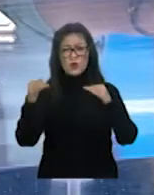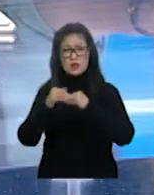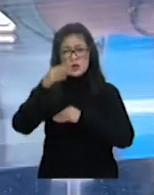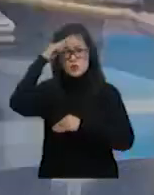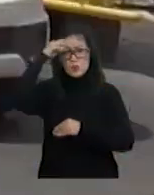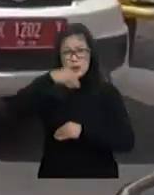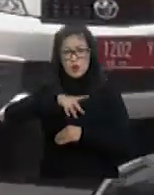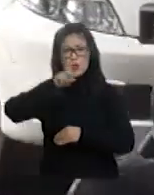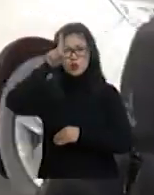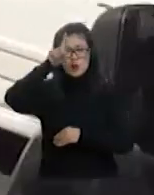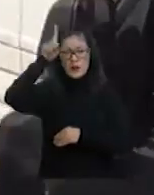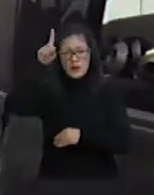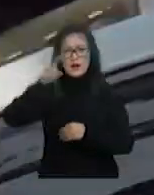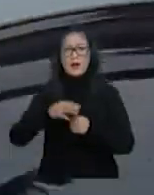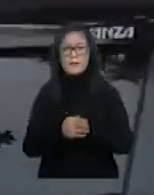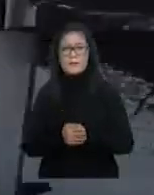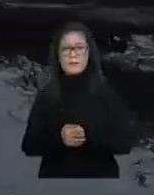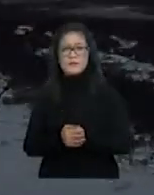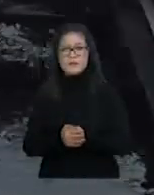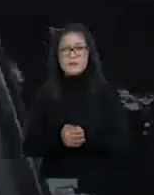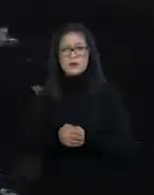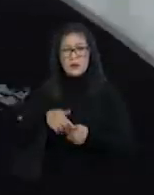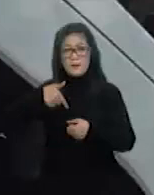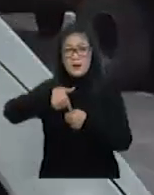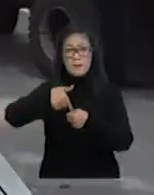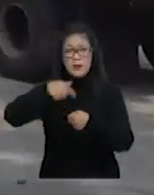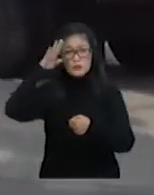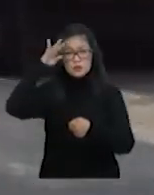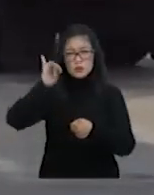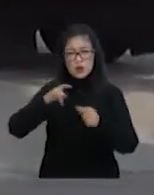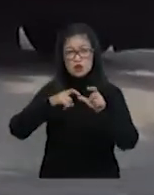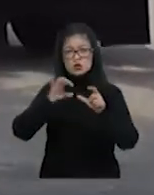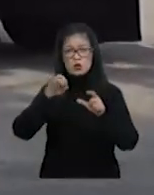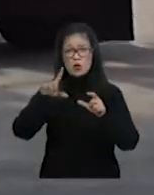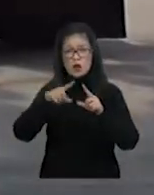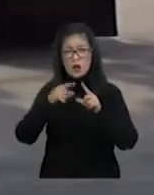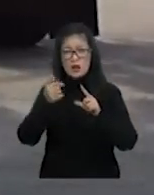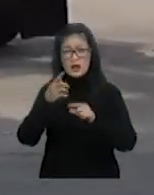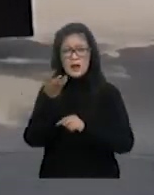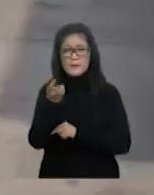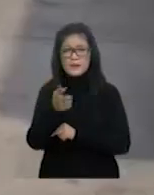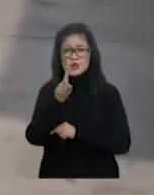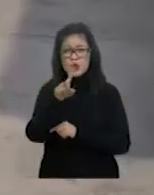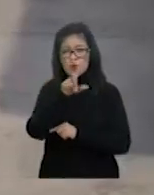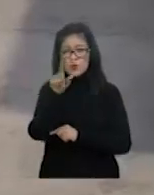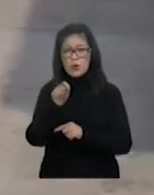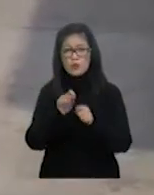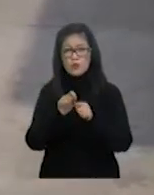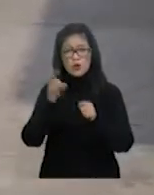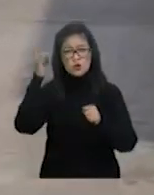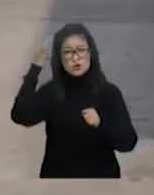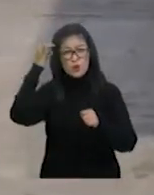Batu, Sumatera Utara. Kelangkaan BBM jenis solar terjadi selama hampir 1 bulan membuat para sopir truk